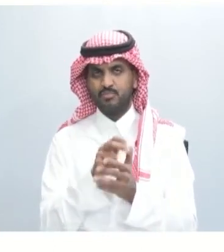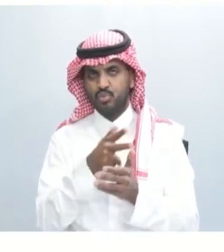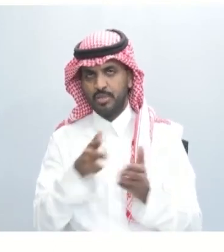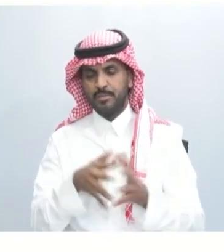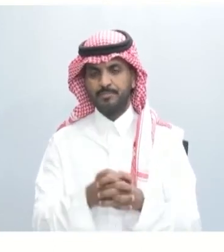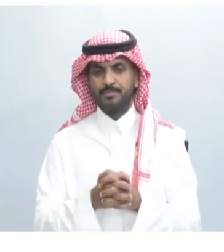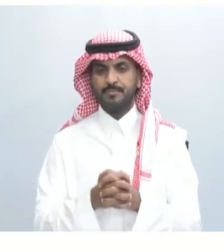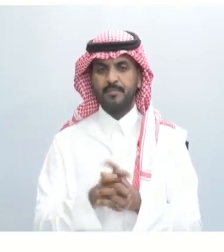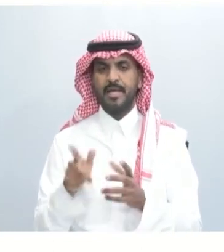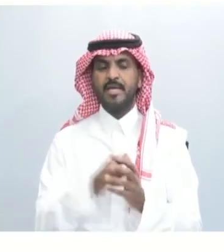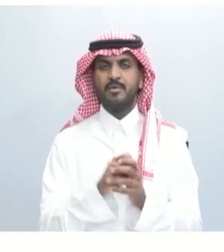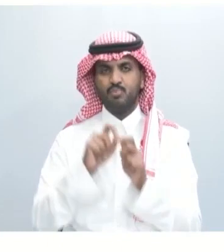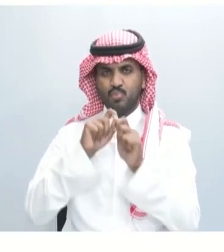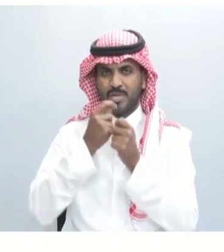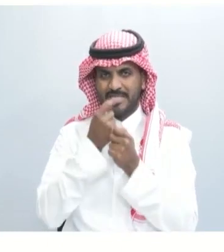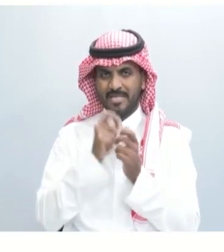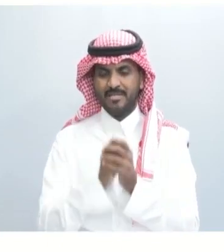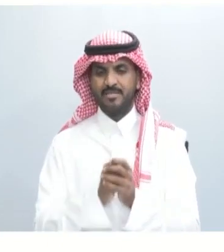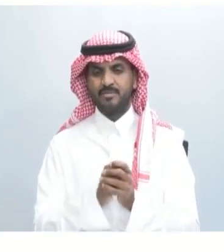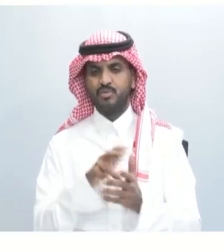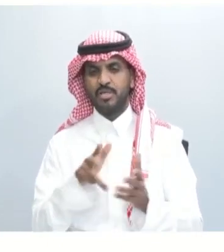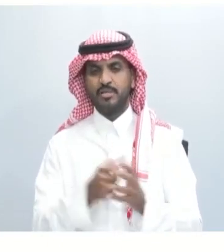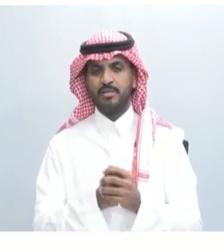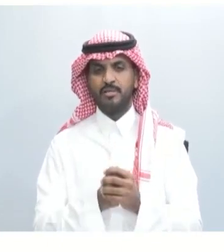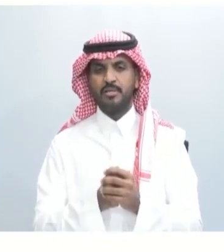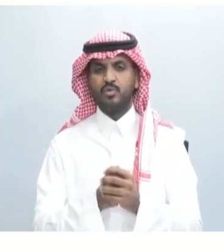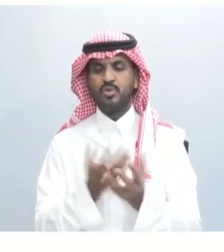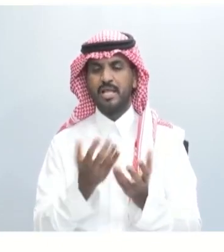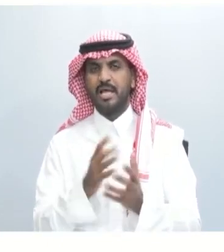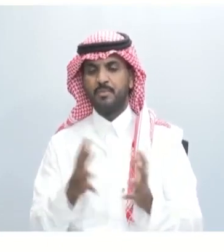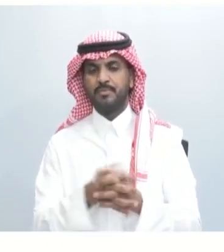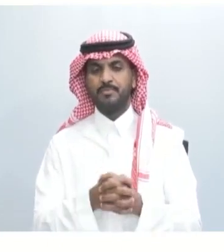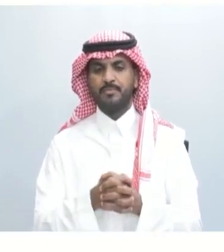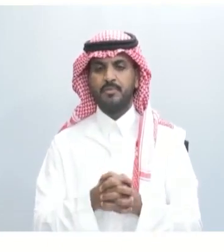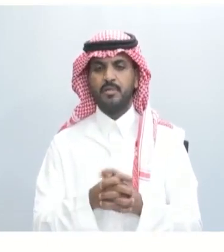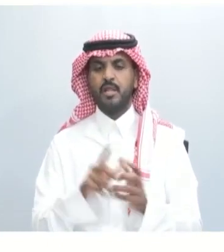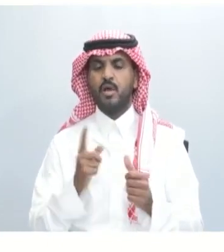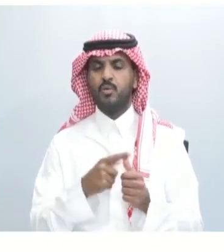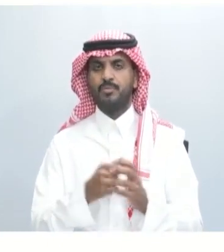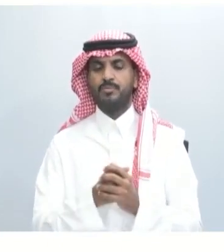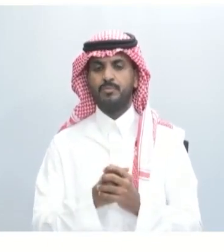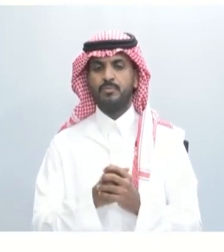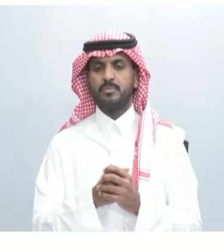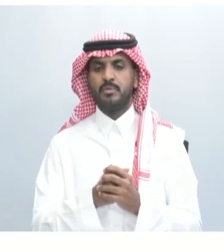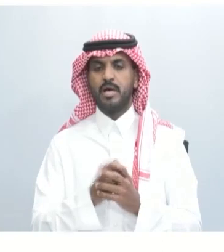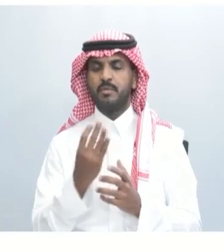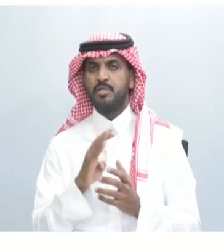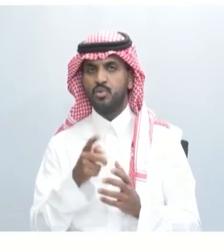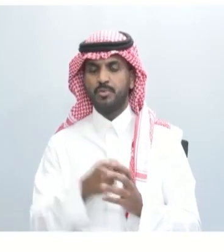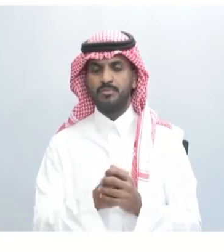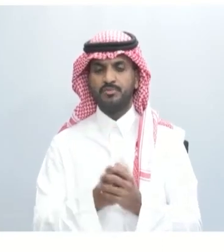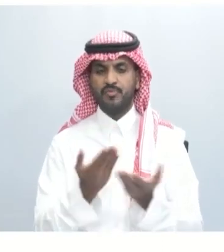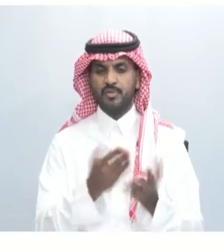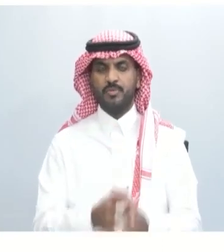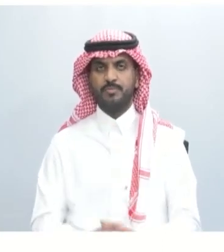اي من المكسرات له الكتله الاكبر وضع لنا هذا التمثيل وضع لنا اربع اجابات